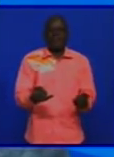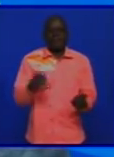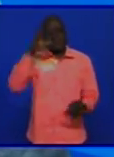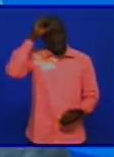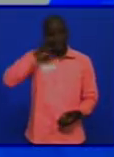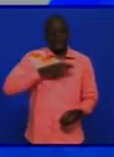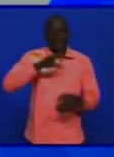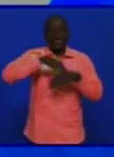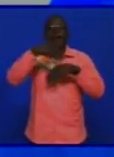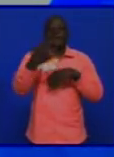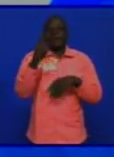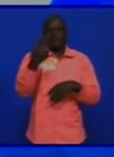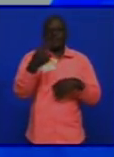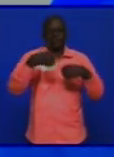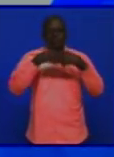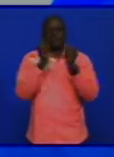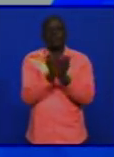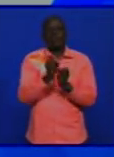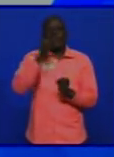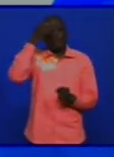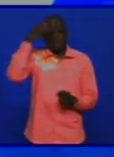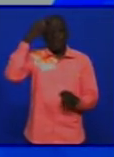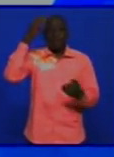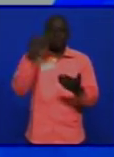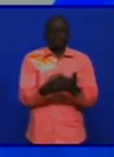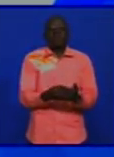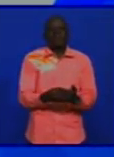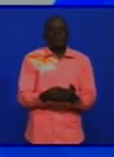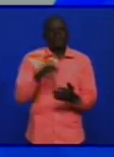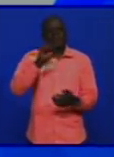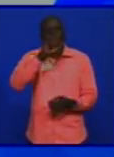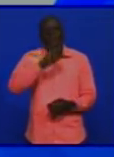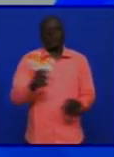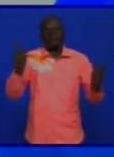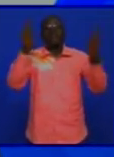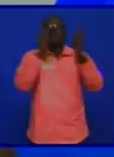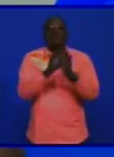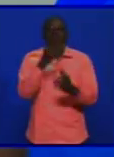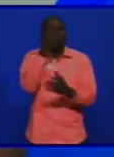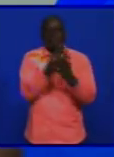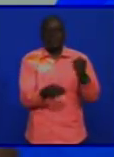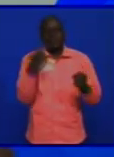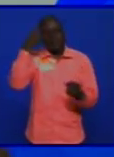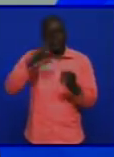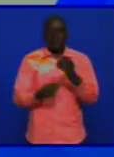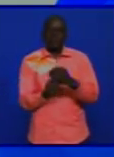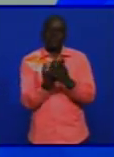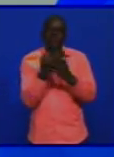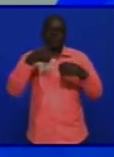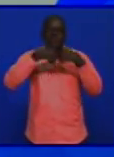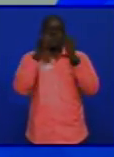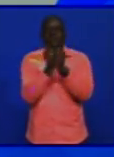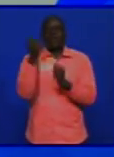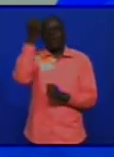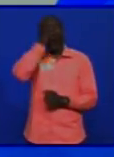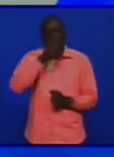deux éditions qui ont connu un franc succès, la SAMAO est désormais le rendez-vous à ne pas manquer, en tout cas pour la promotion du secteur minier en Afrique.